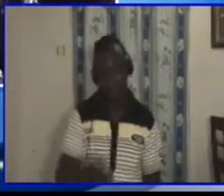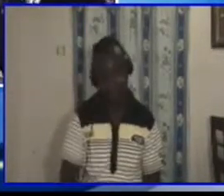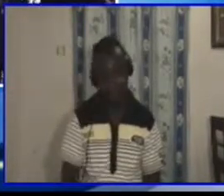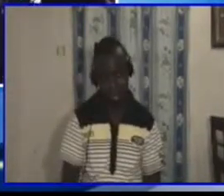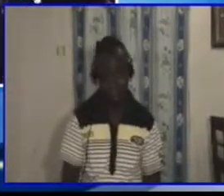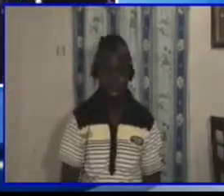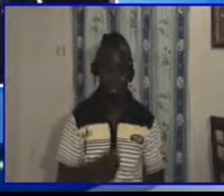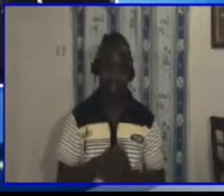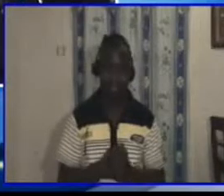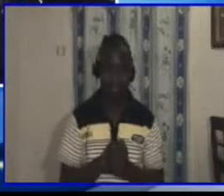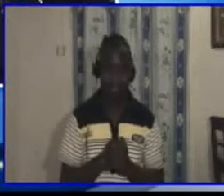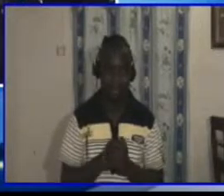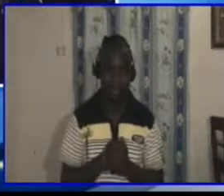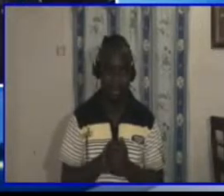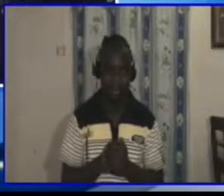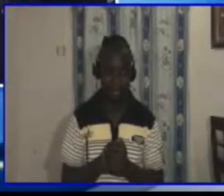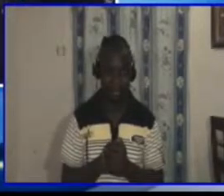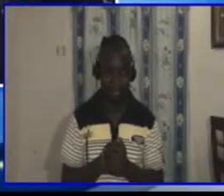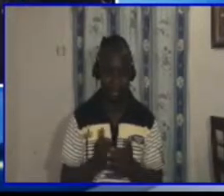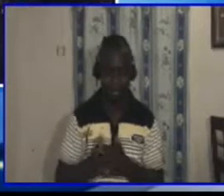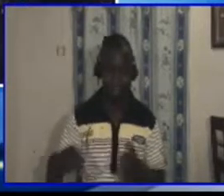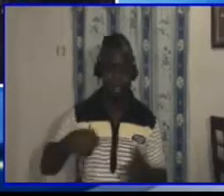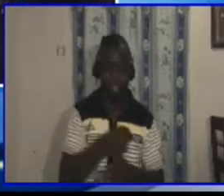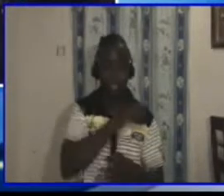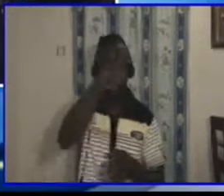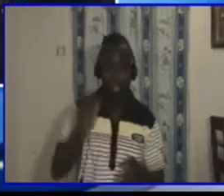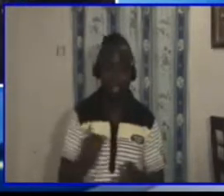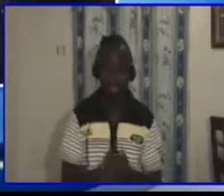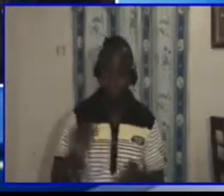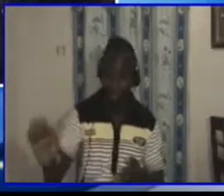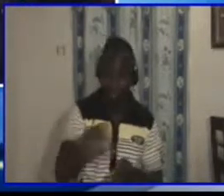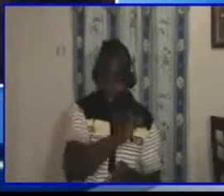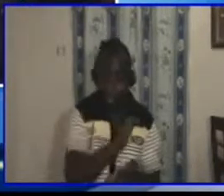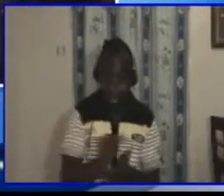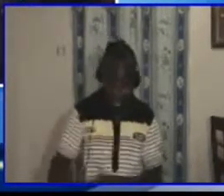sono sincero io non comprendo una simile domanda